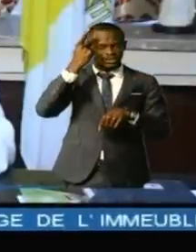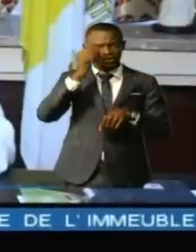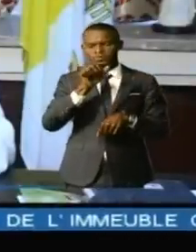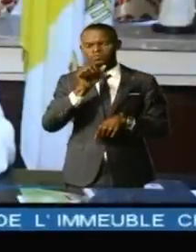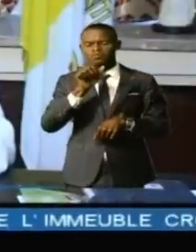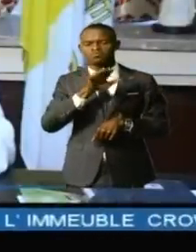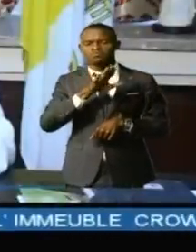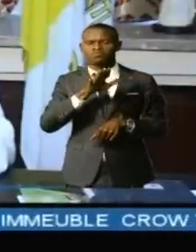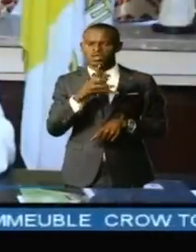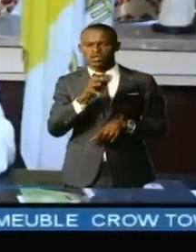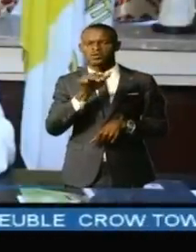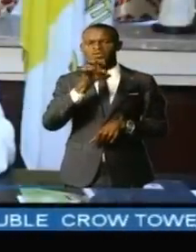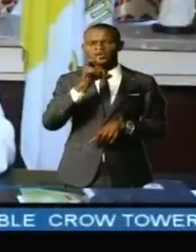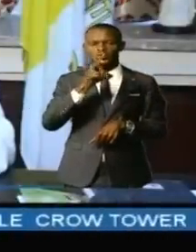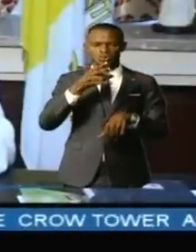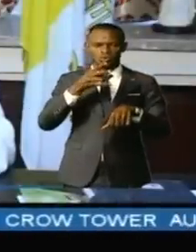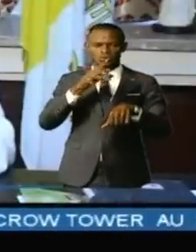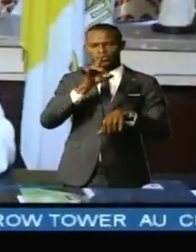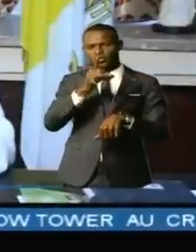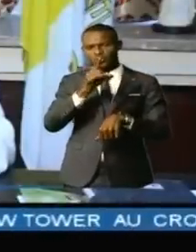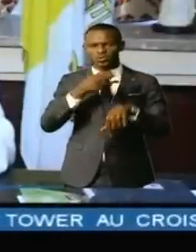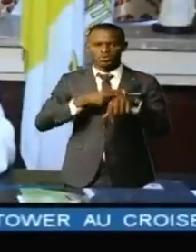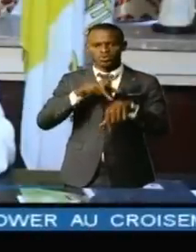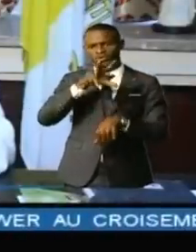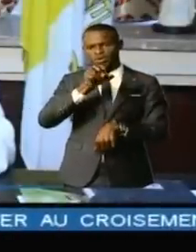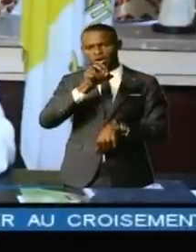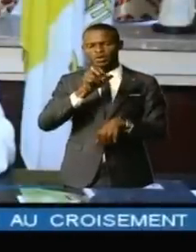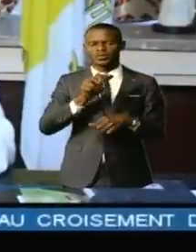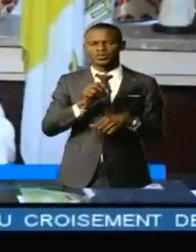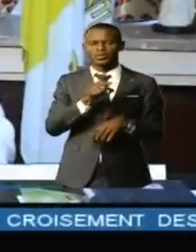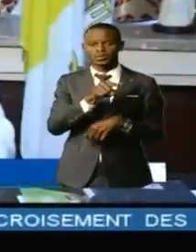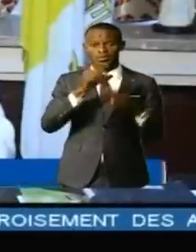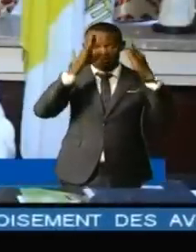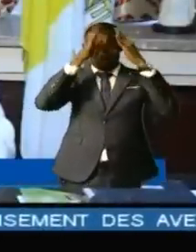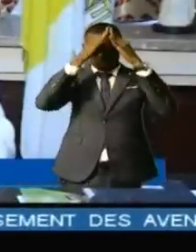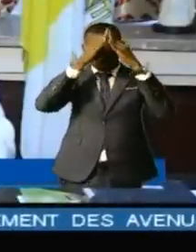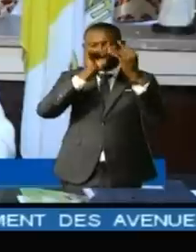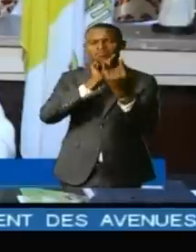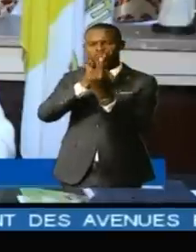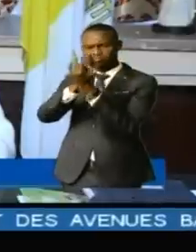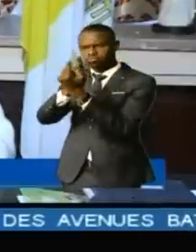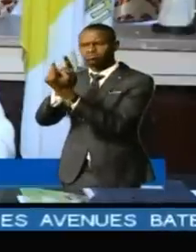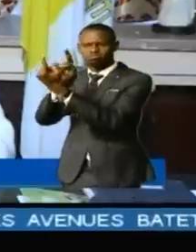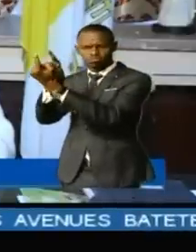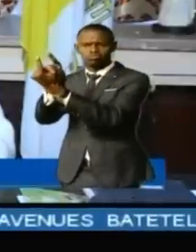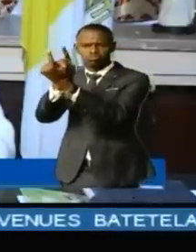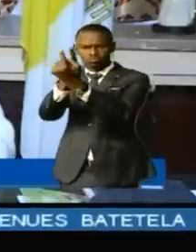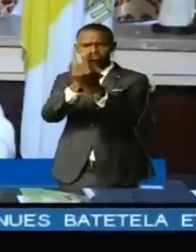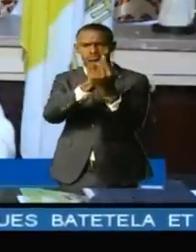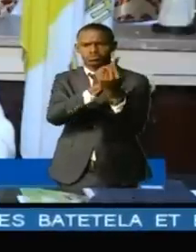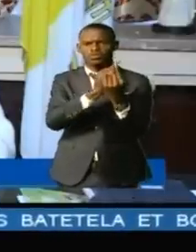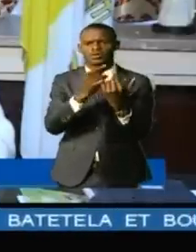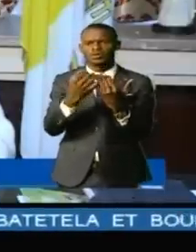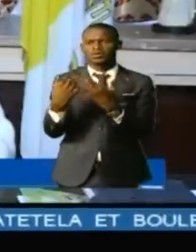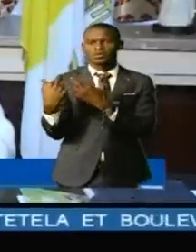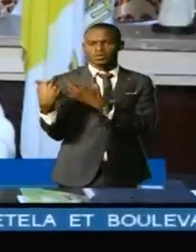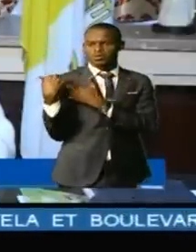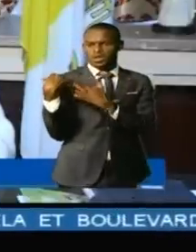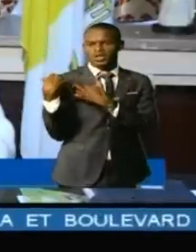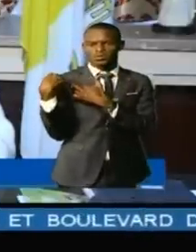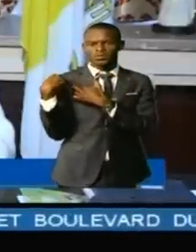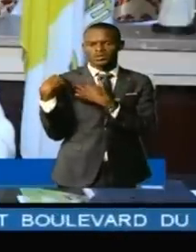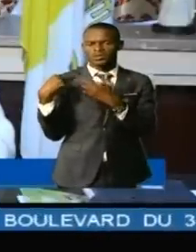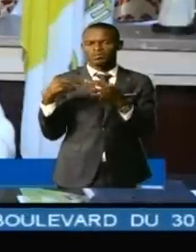18h30, rencontre avec les autorités et les corps diplomatiques dans le jardin du palais de la